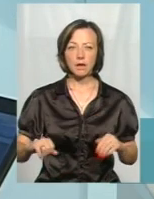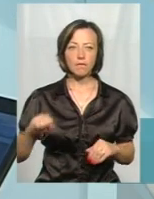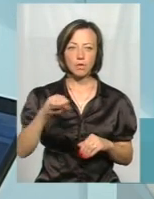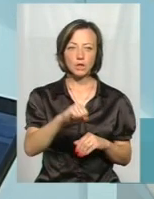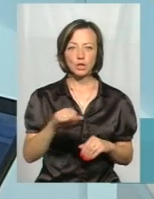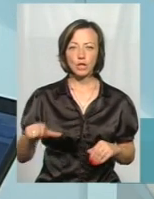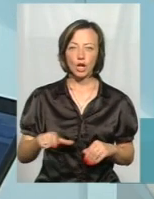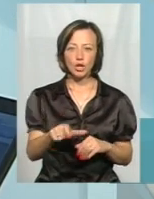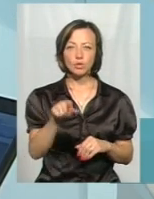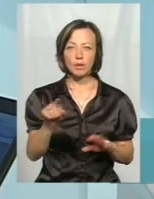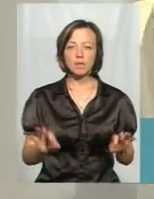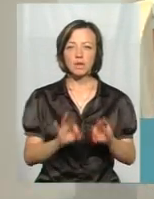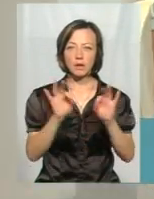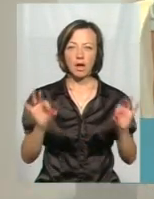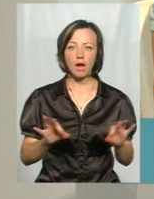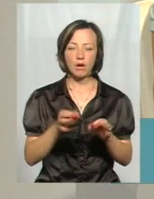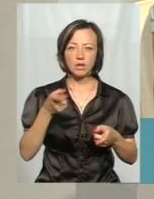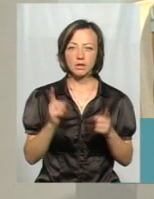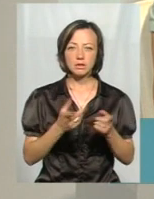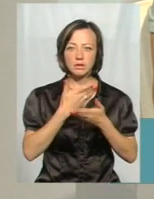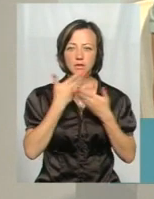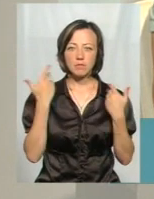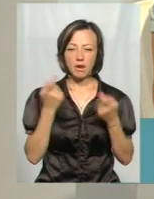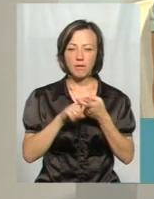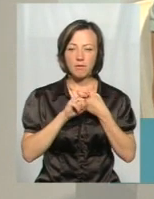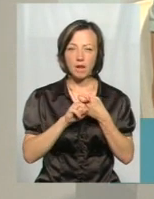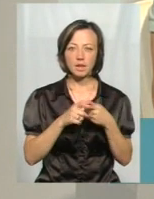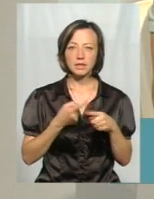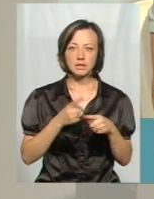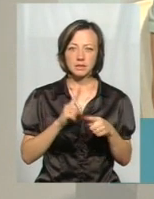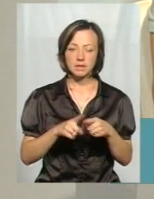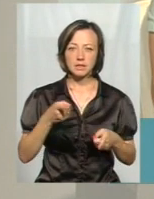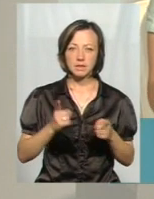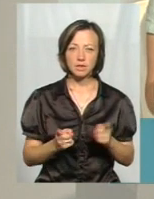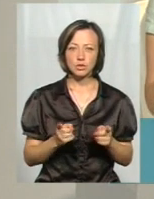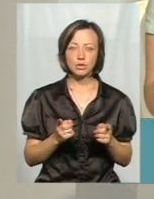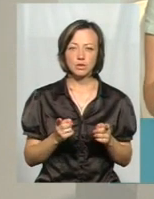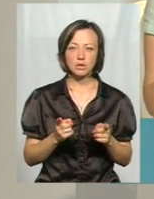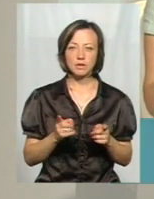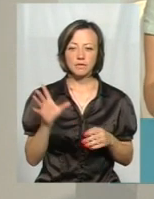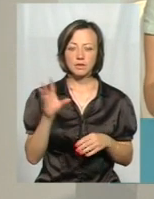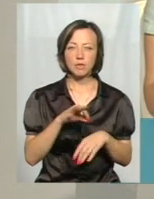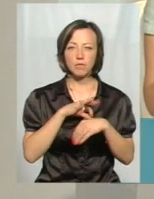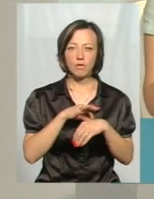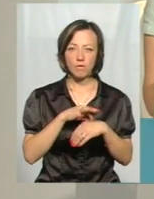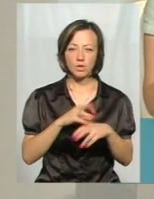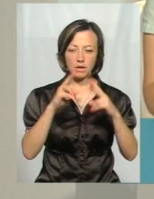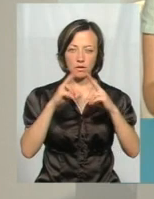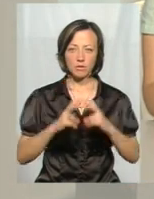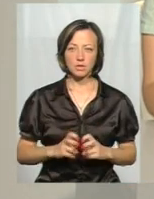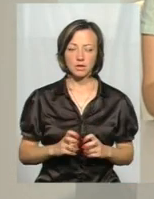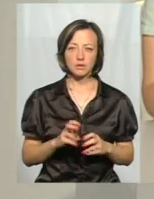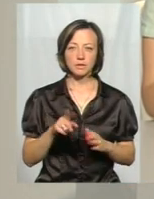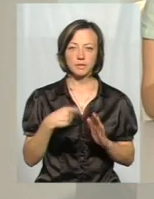на річку, що там ніякого дійсно немає палички, що дійсно ці гарантії, що дійсно ці все проводили стаціонарно? Дякую,